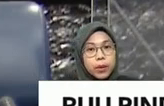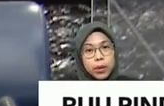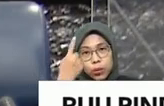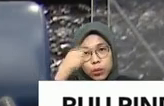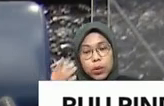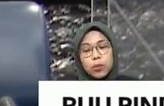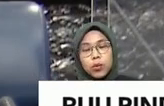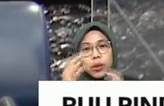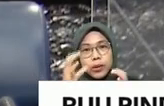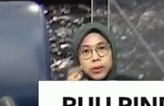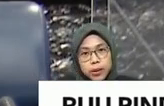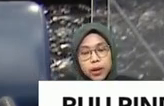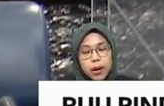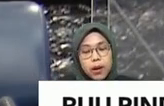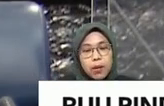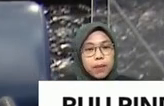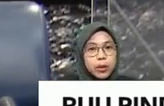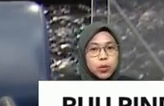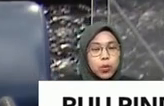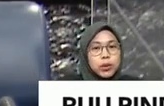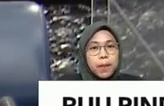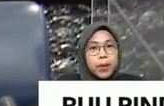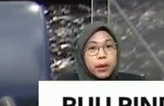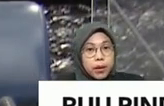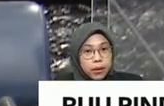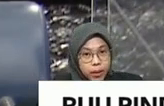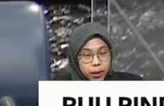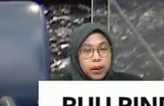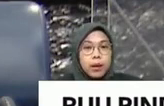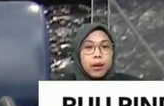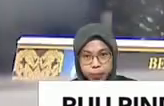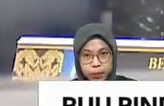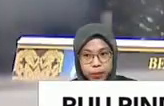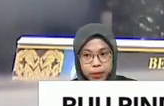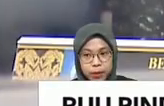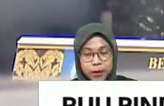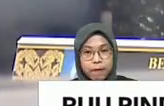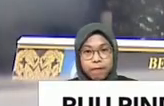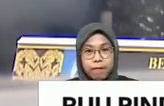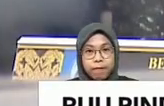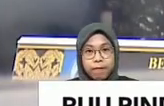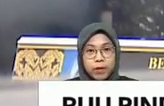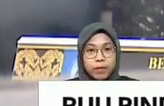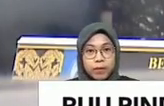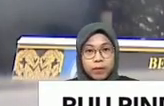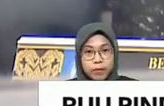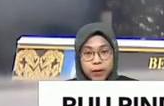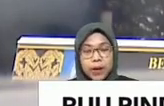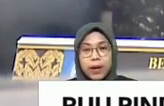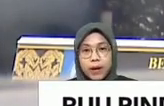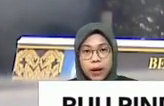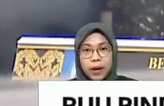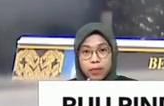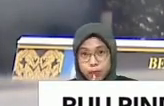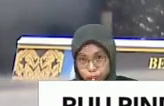berani menteri dato' seismik sabria Cop yang mahurang undang-undang itu disegerakan selepas kerajaan memotret memorandum kesepahaman emoyu